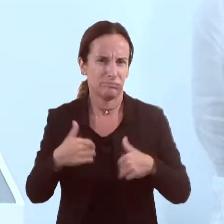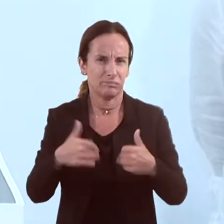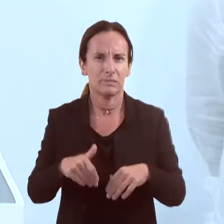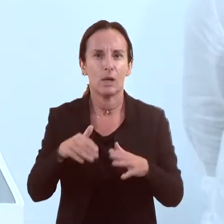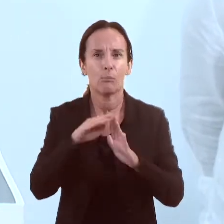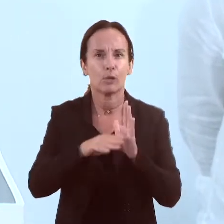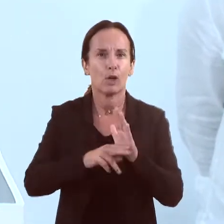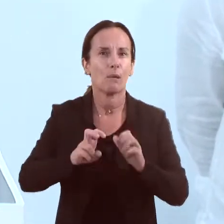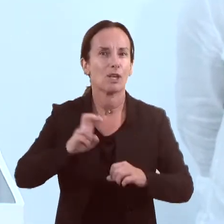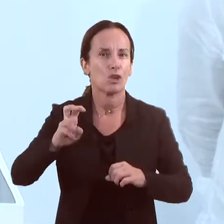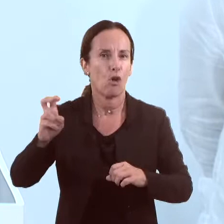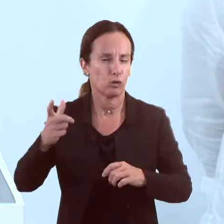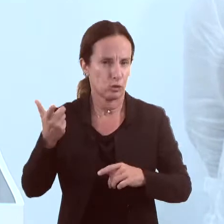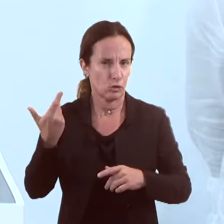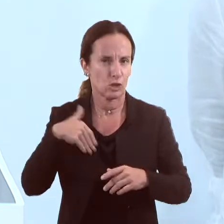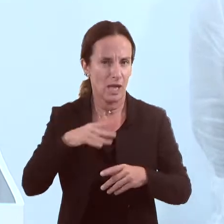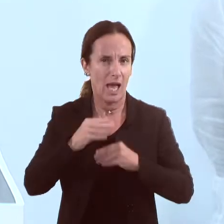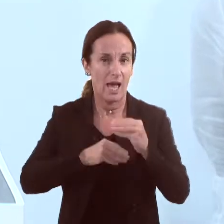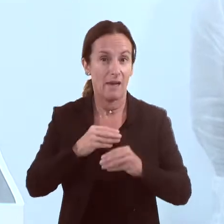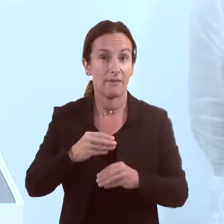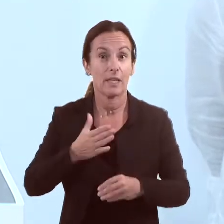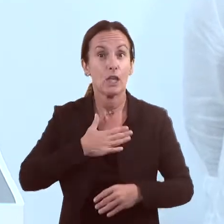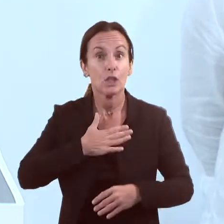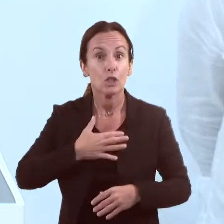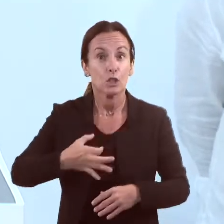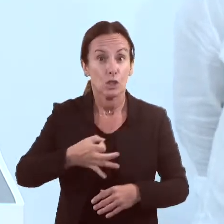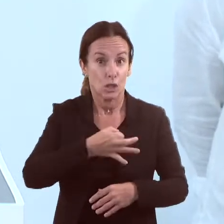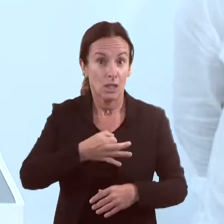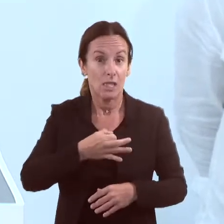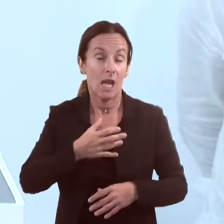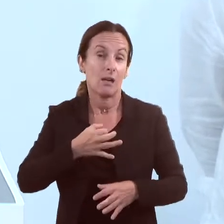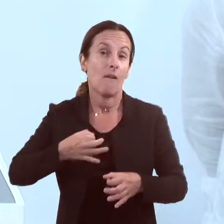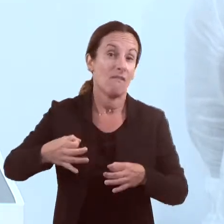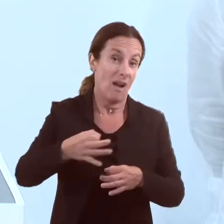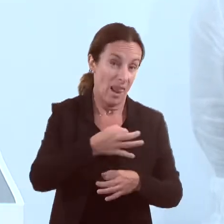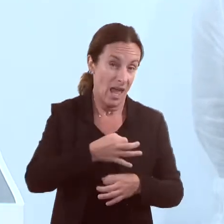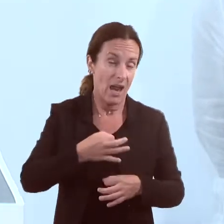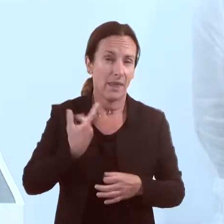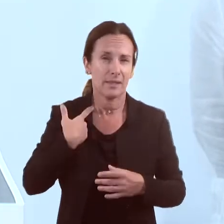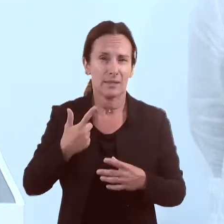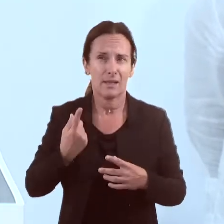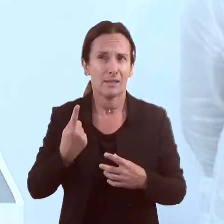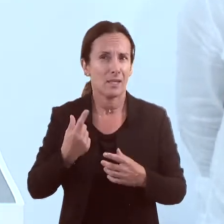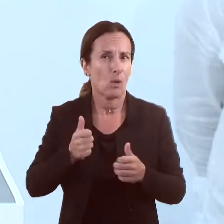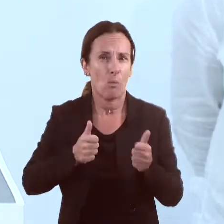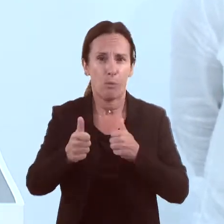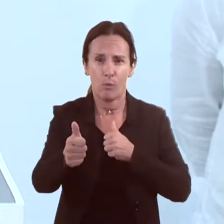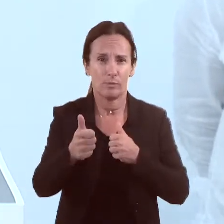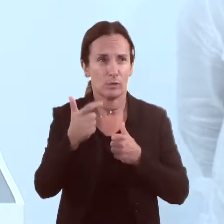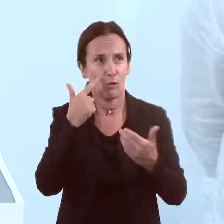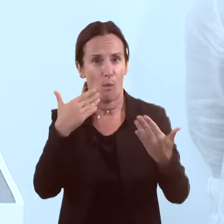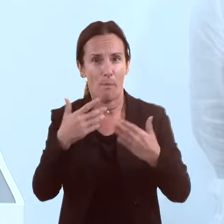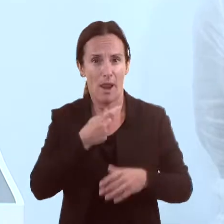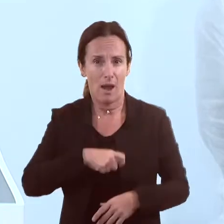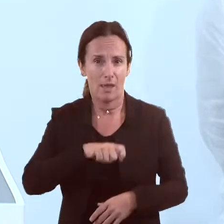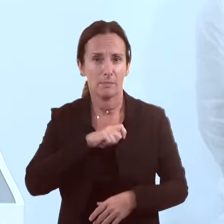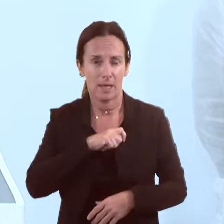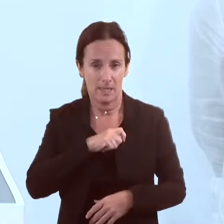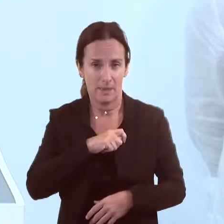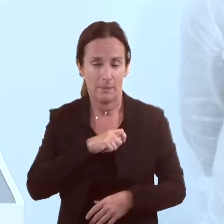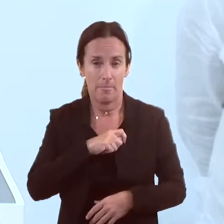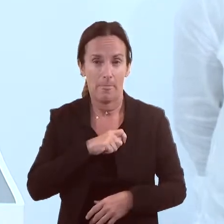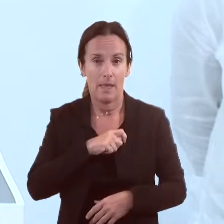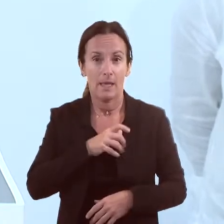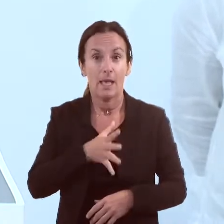comunitat o una illa, en aquest cas una regió pionera en relació a la resta d'Espanya i per això també s'ha pensat